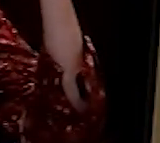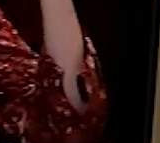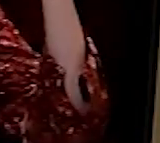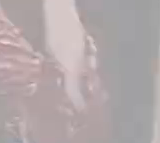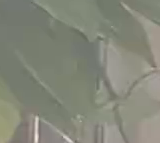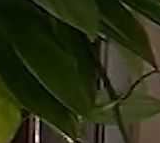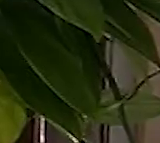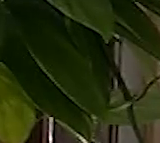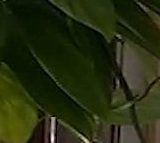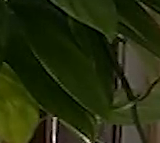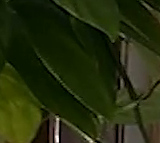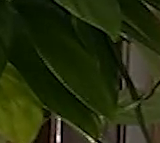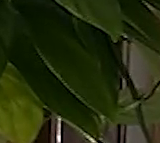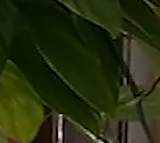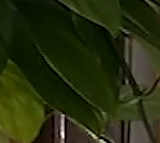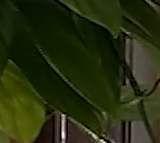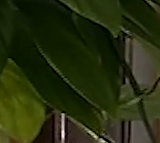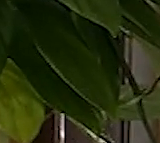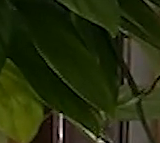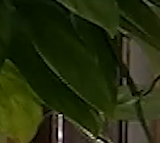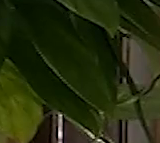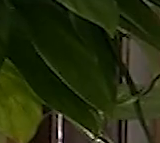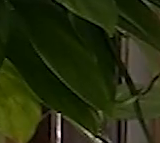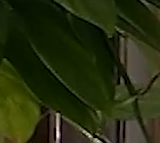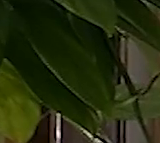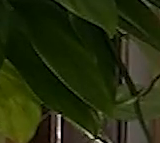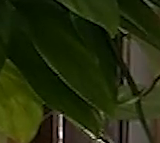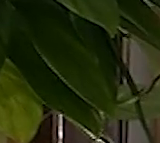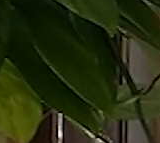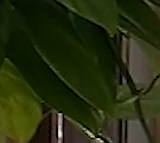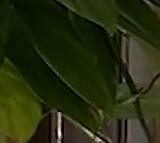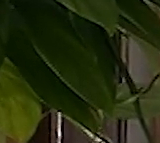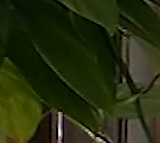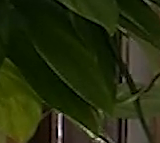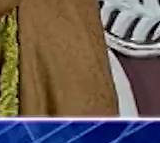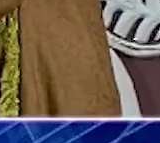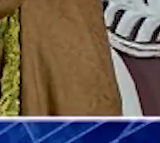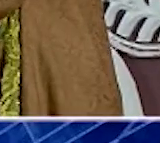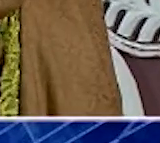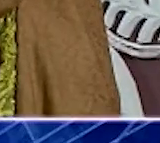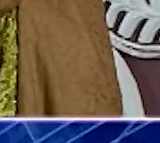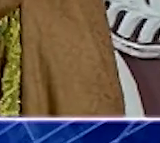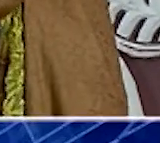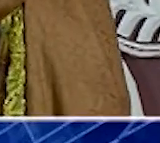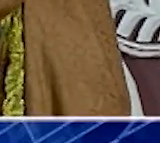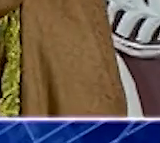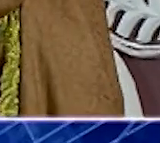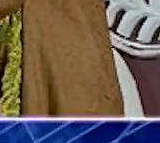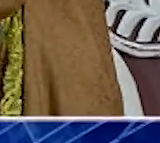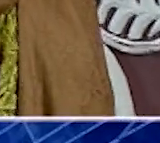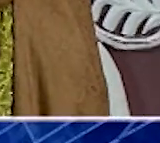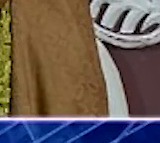acara. Dari segi jumlah tentu itu berbeda juga kan, karena yang hadir hanya perwakilan berupa media tentu yang berbeda.